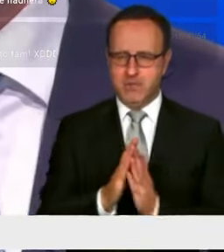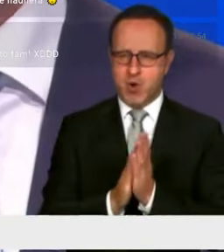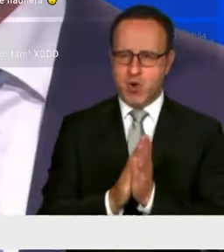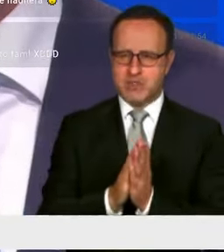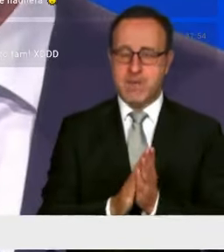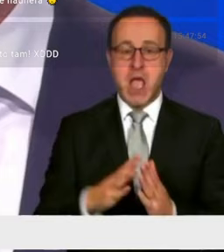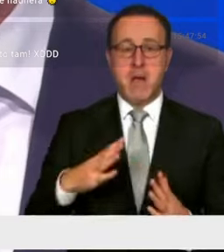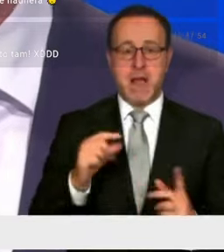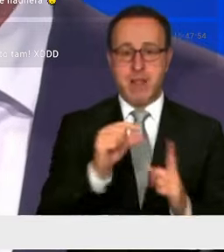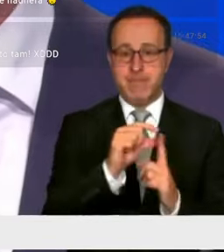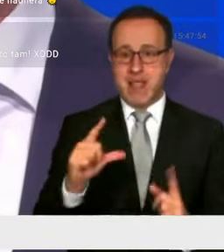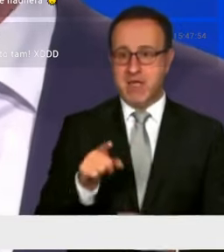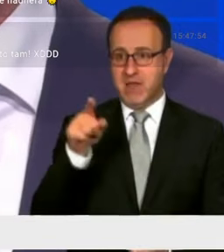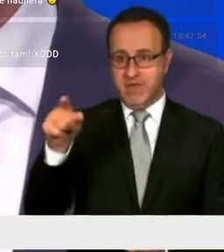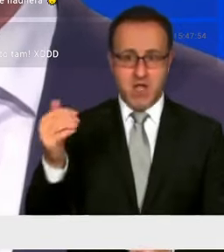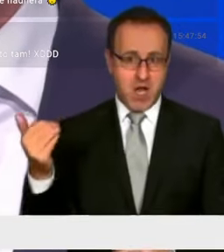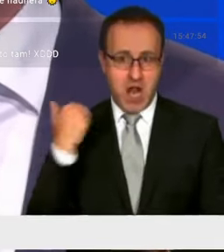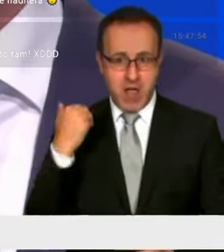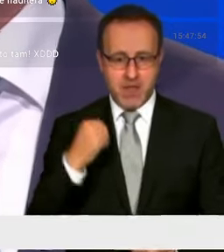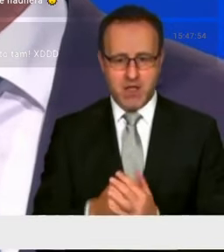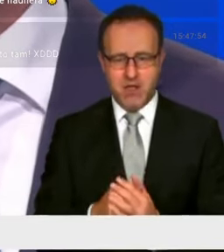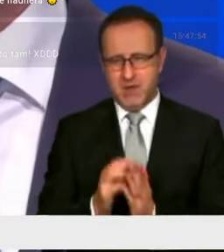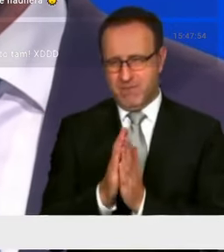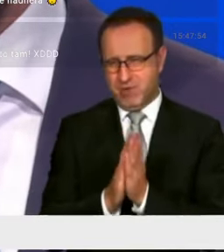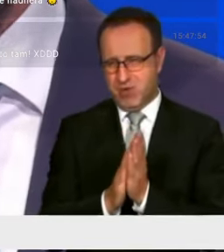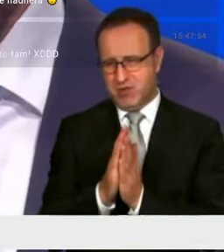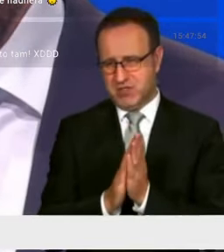ste takto označovali kor